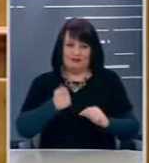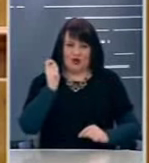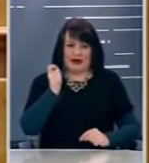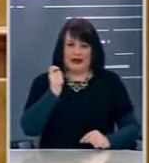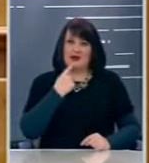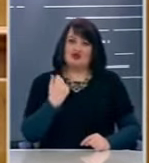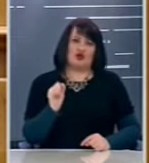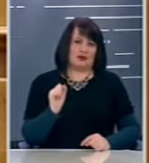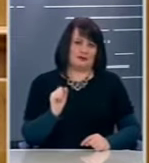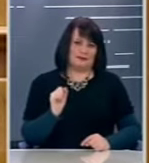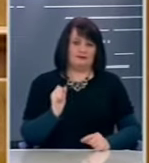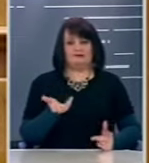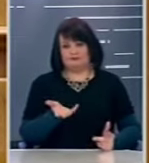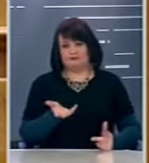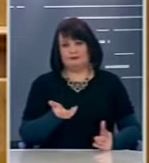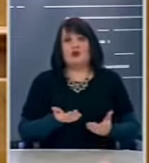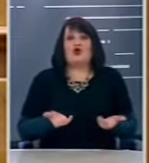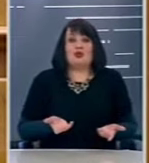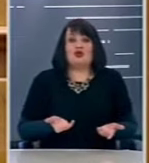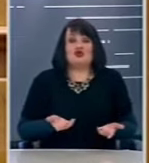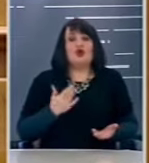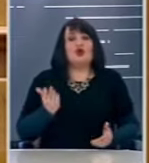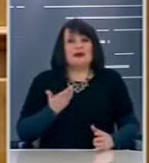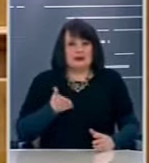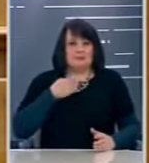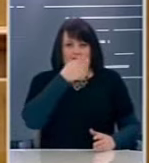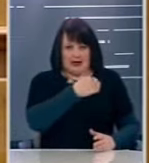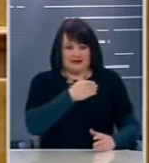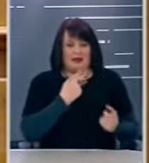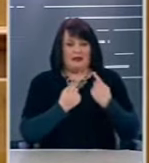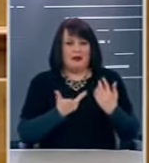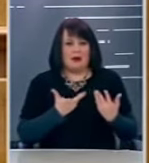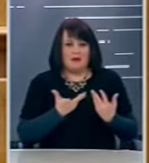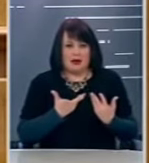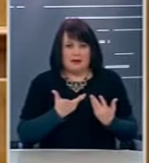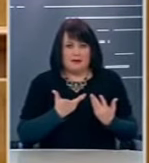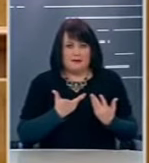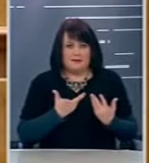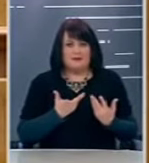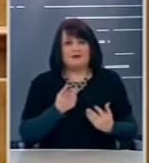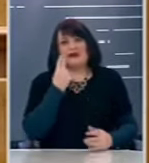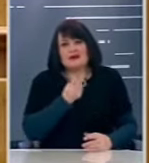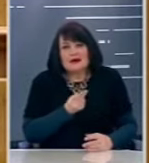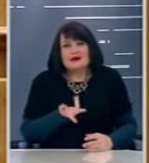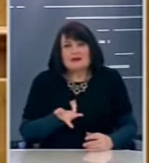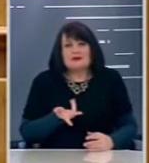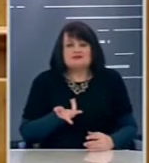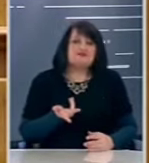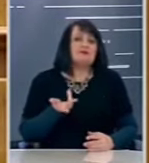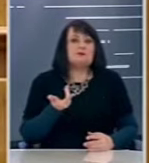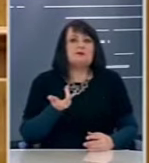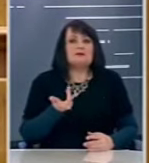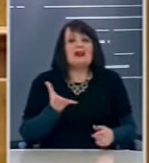όχι. Όμως όταν πας σε μια διαπραγμάτευση, είναι προφανές ότι